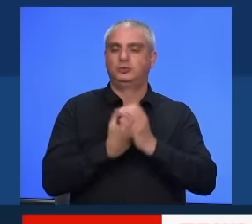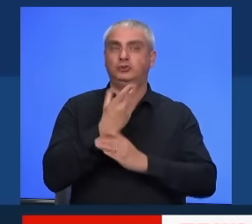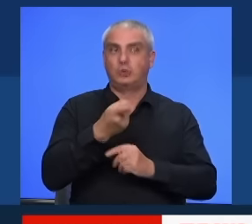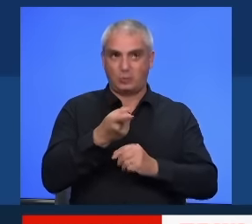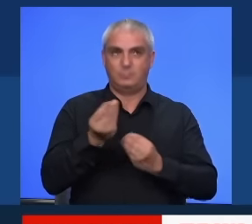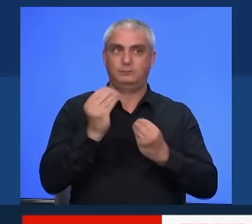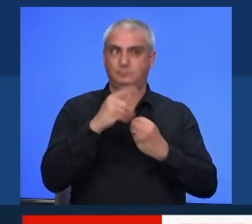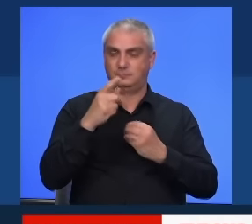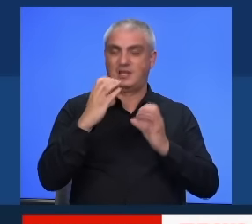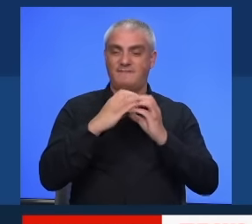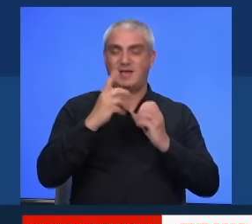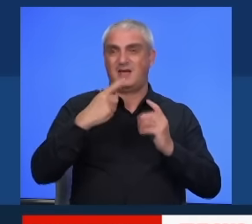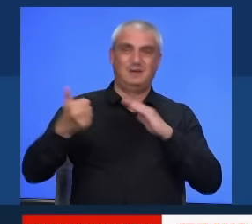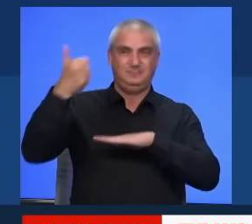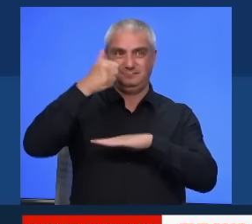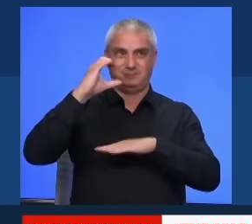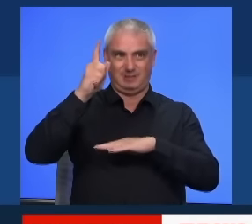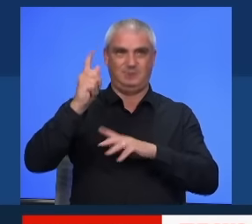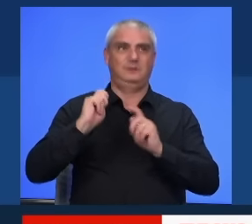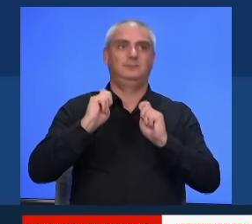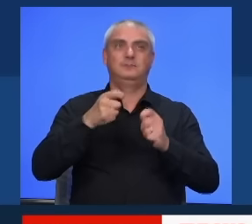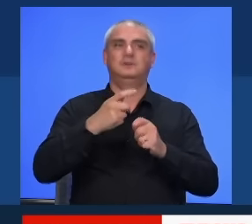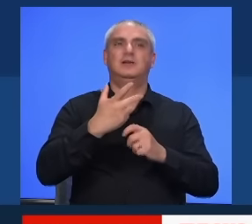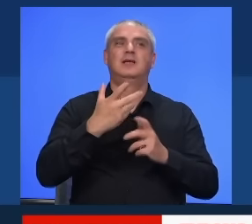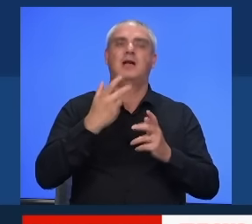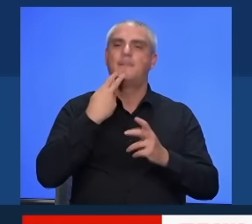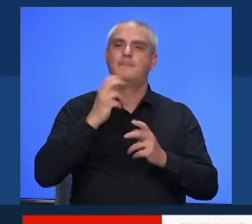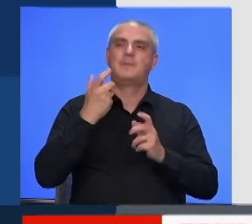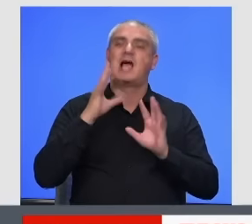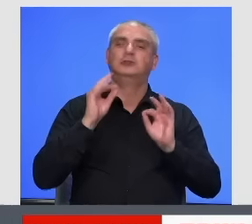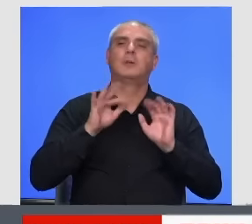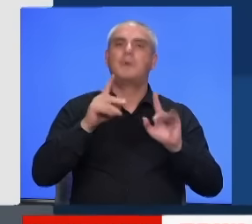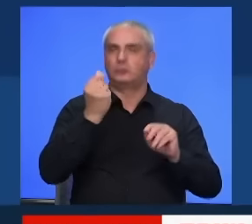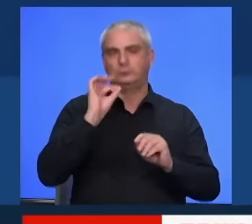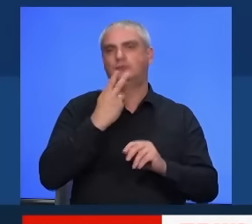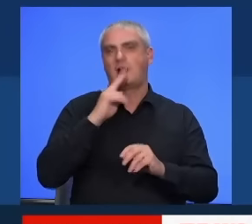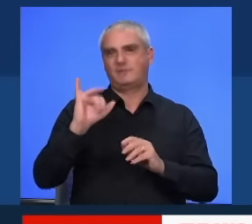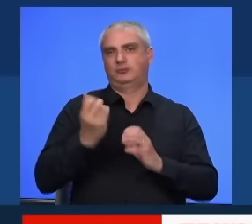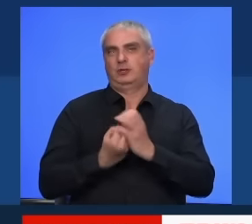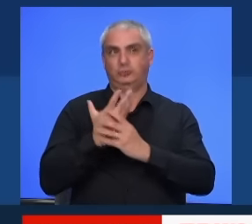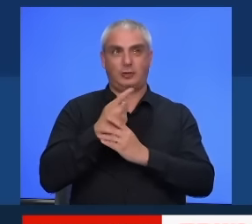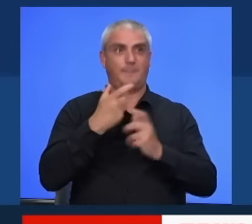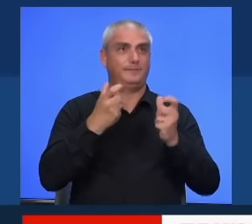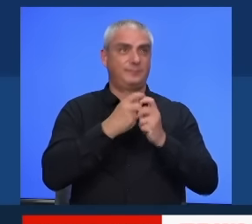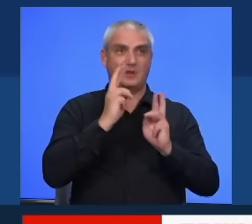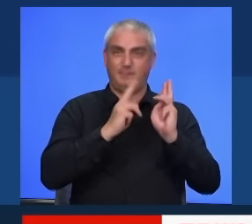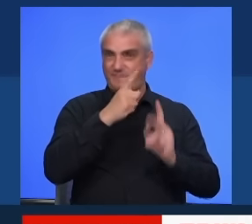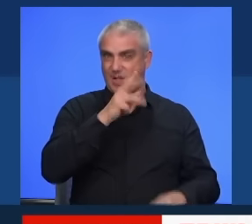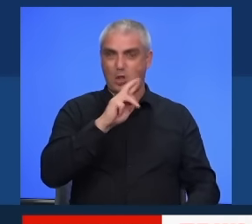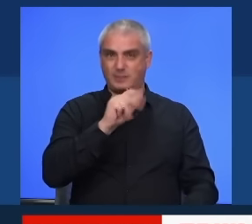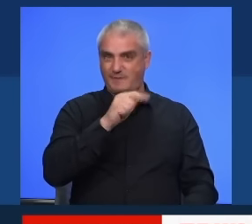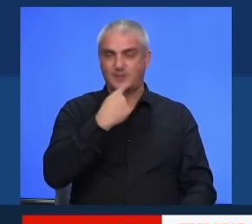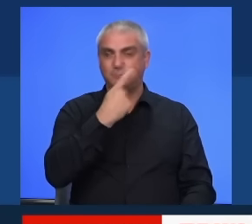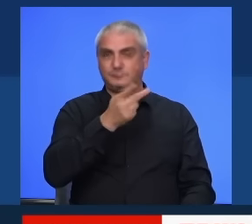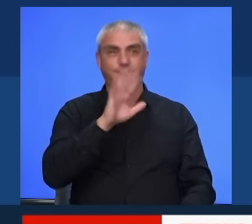על כך, החברה האמחי לפקידה בטוחות בהיקף של עשרות מיליוני שקלים כדי להבטיח את השיקום. ממפעל רותם אמפרט נמסר בתגובה. אף שקידום שדה